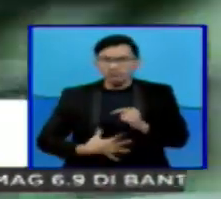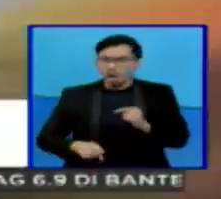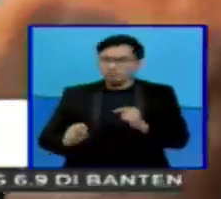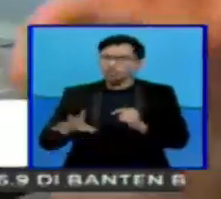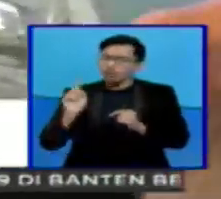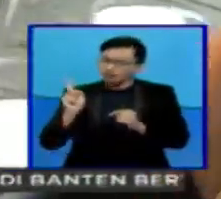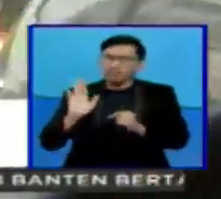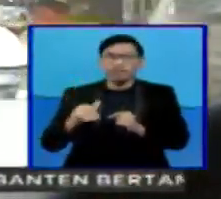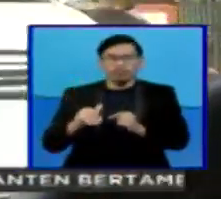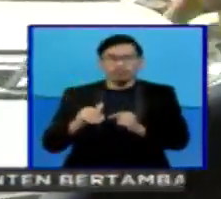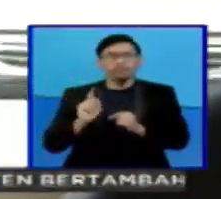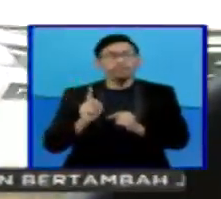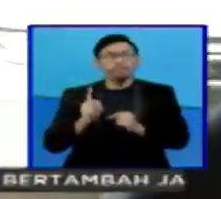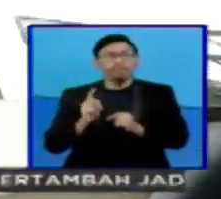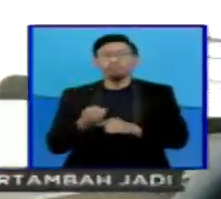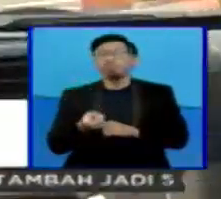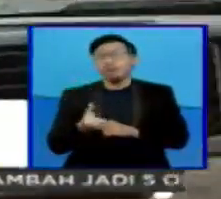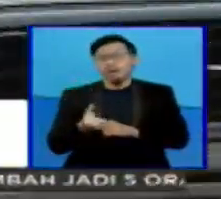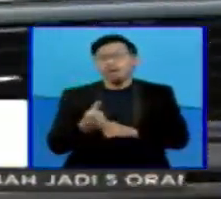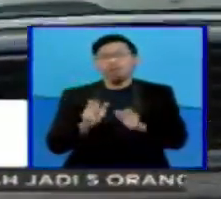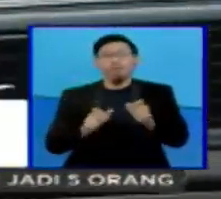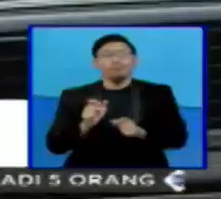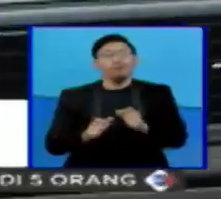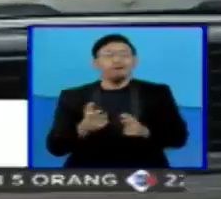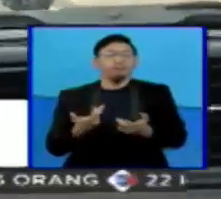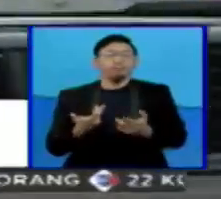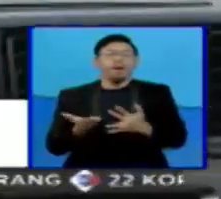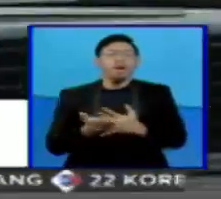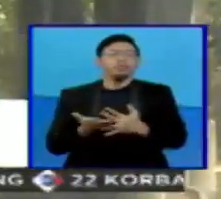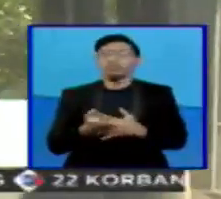pengguguran dapat dengan mudah diakses oleh berbagai kalangan.